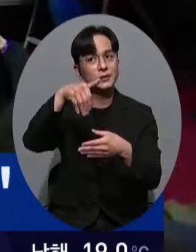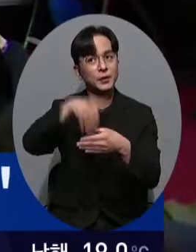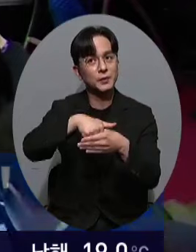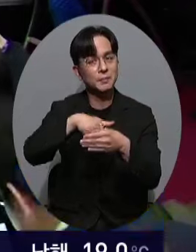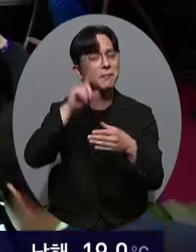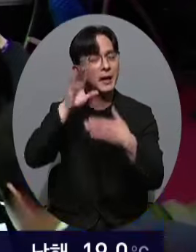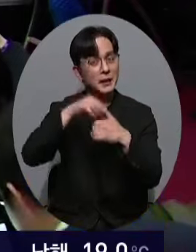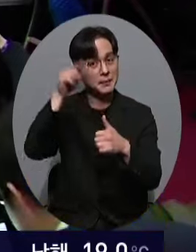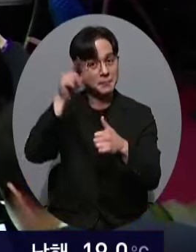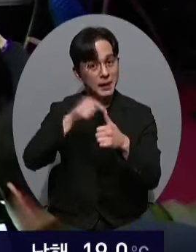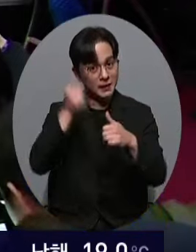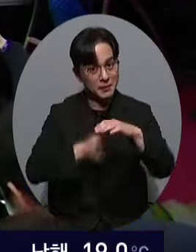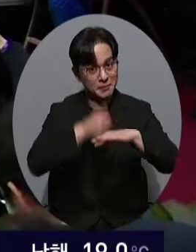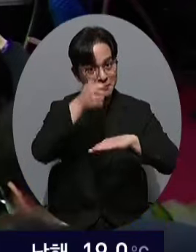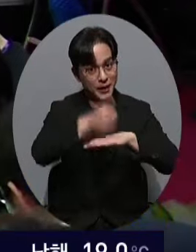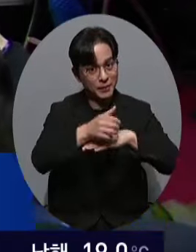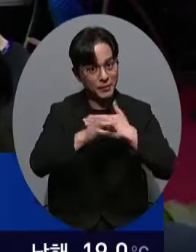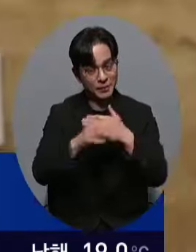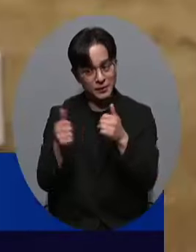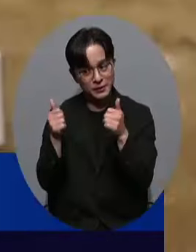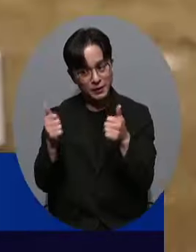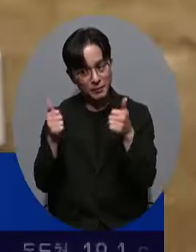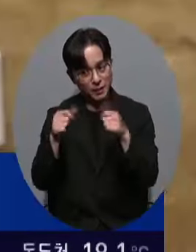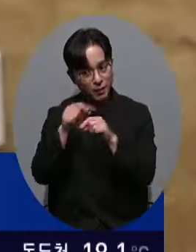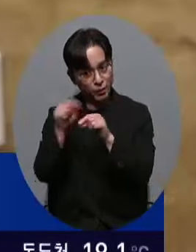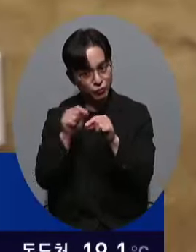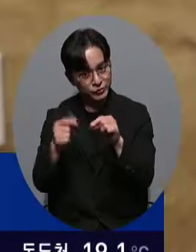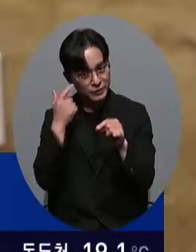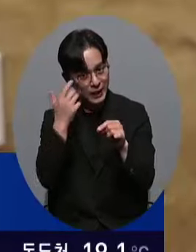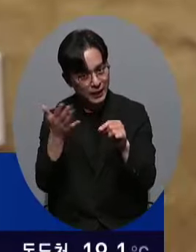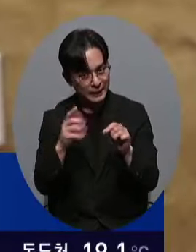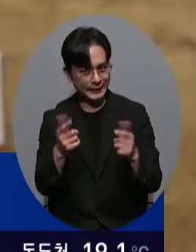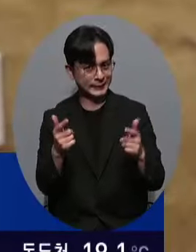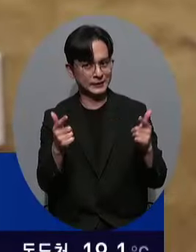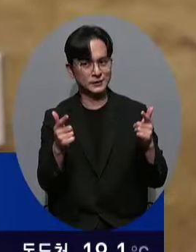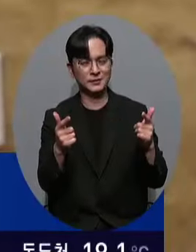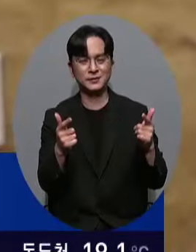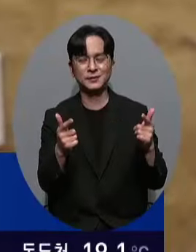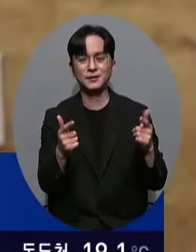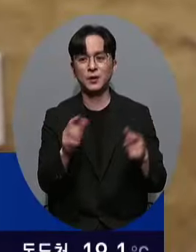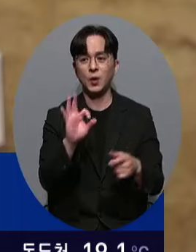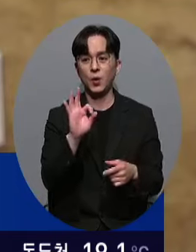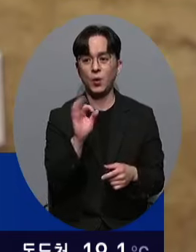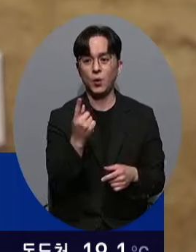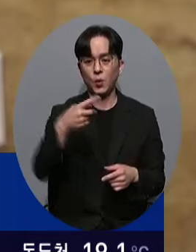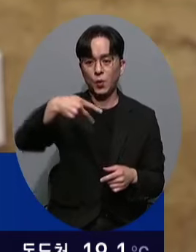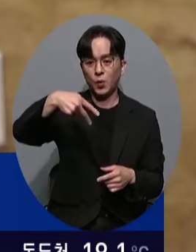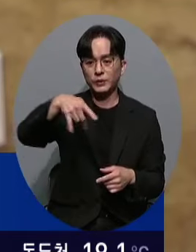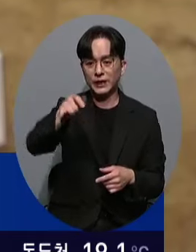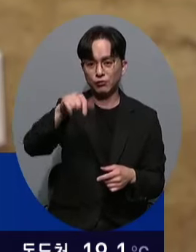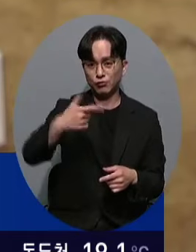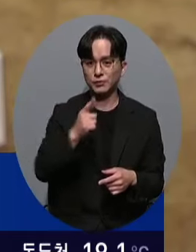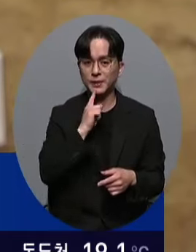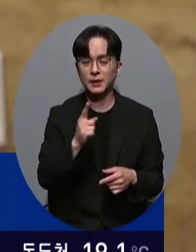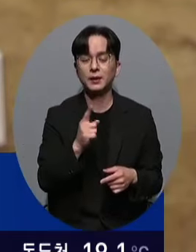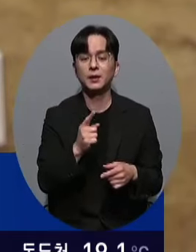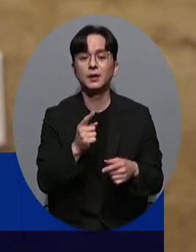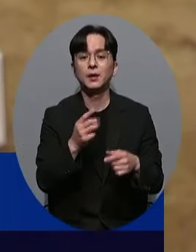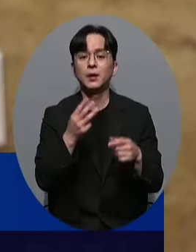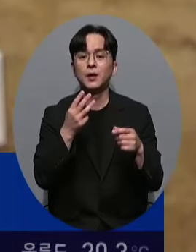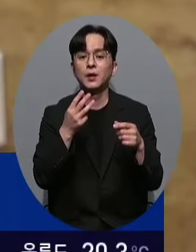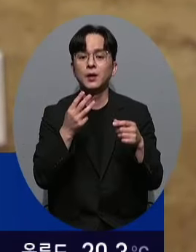겨냥하며 비판했습니다. 오세훈 서울시장도 중대한 사안을 부지사가 몰래 처리한다는 건 있을 수 없는